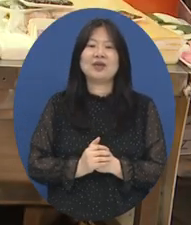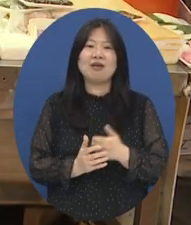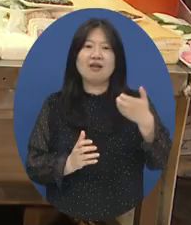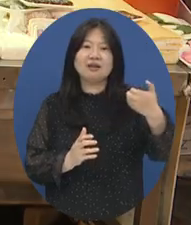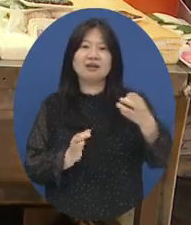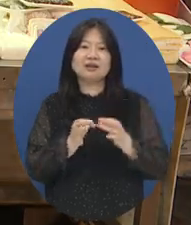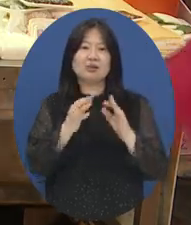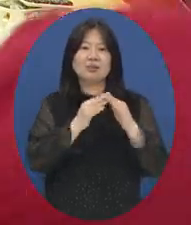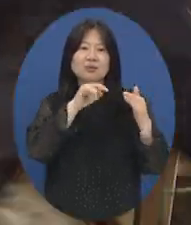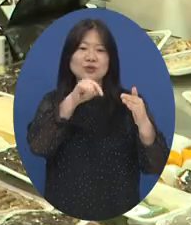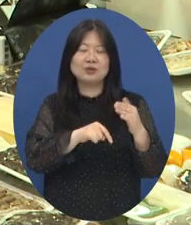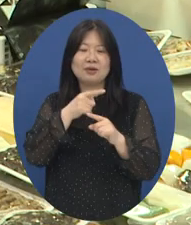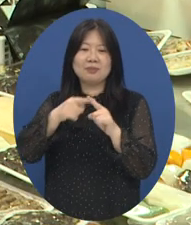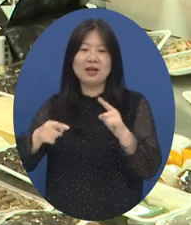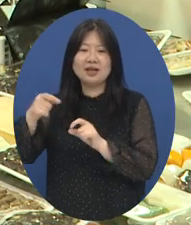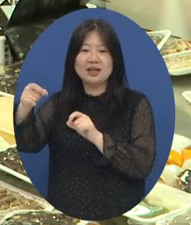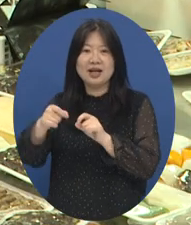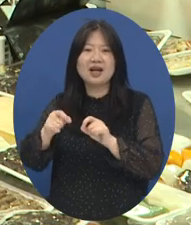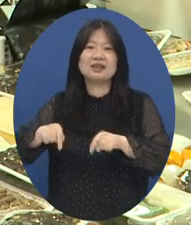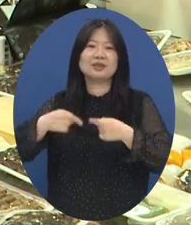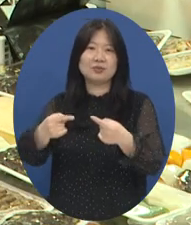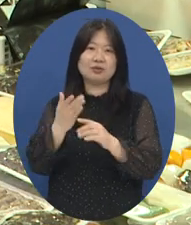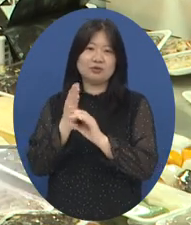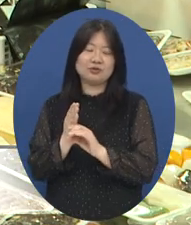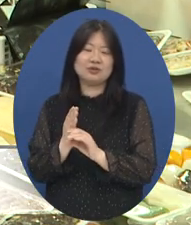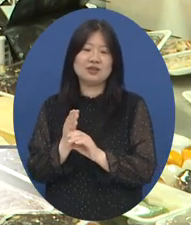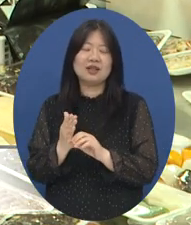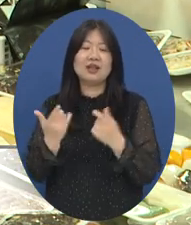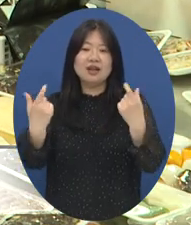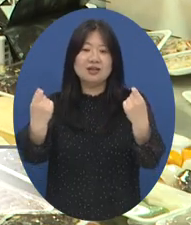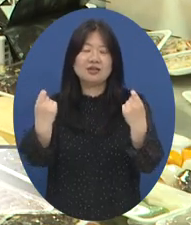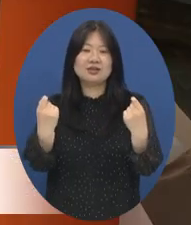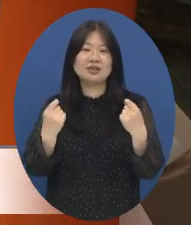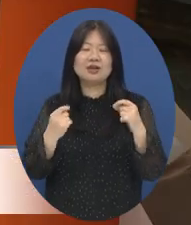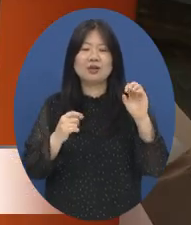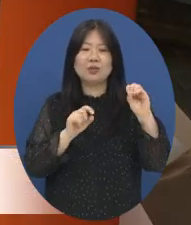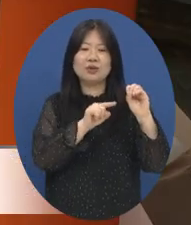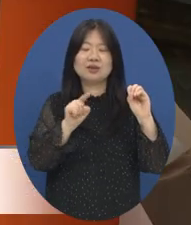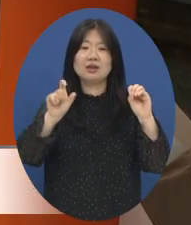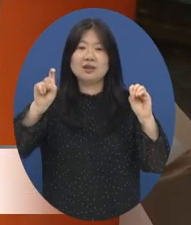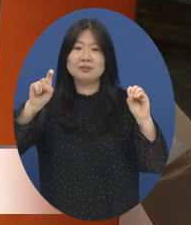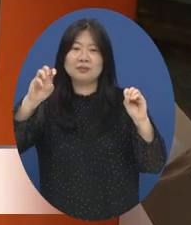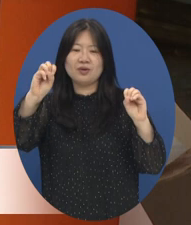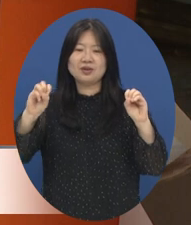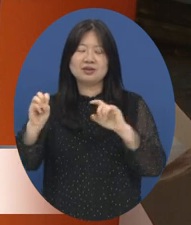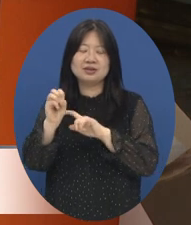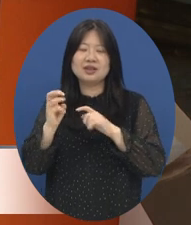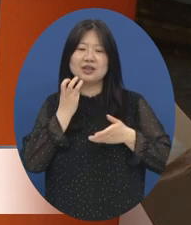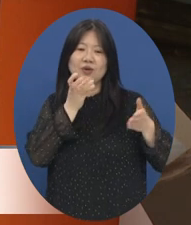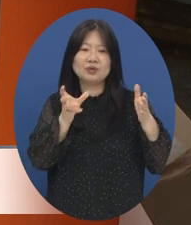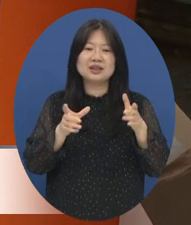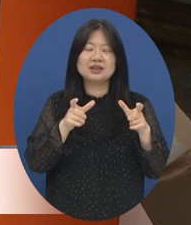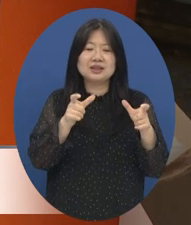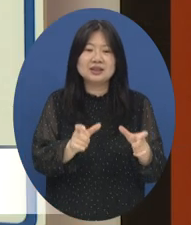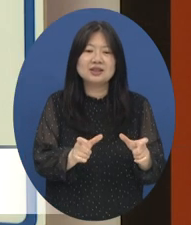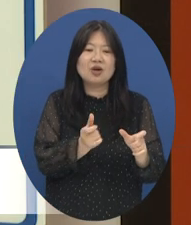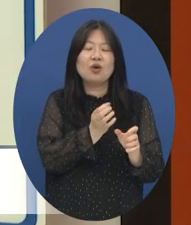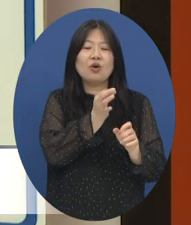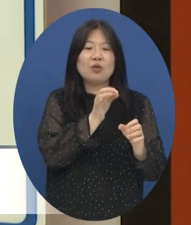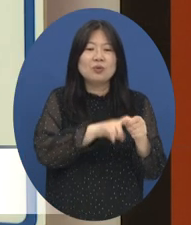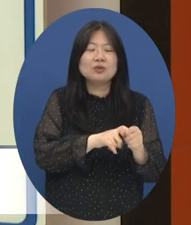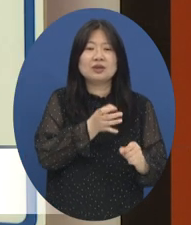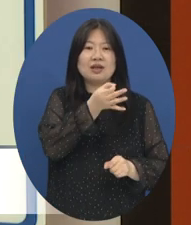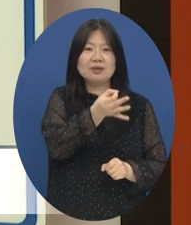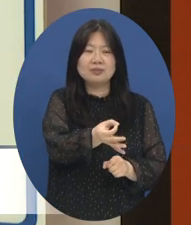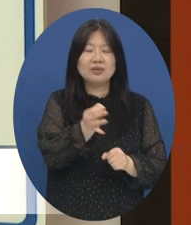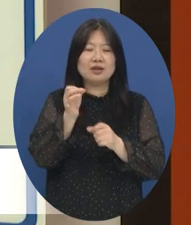개 점포 중 절반 가까이가 참여하고 있습니다 이렇게 o 에서 10% 가량의 경기 지역화폐 추가 할인을 적용하는